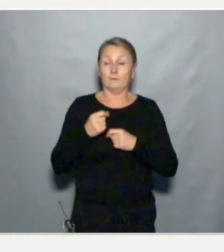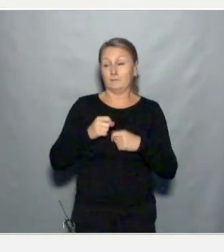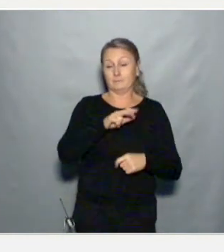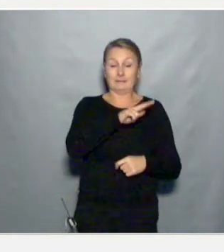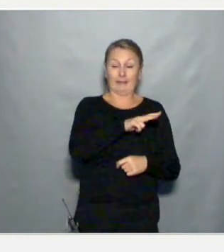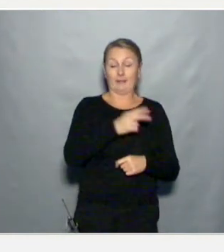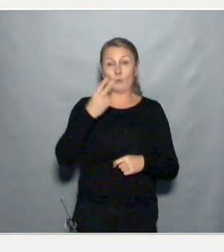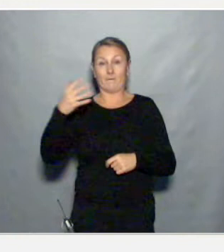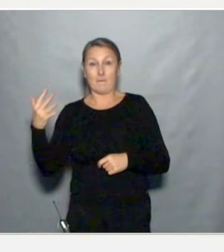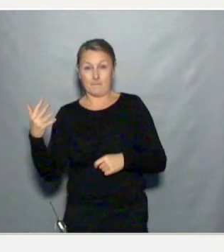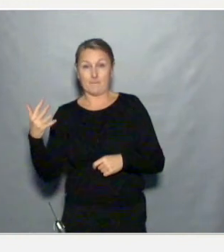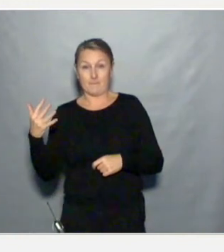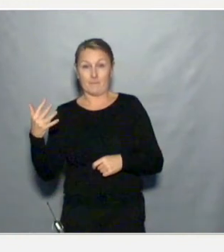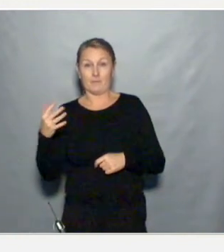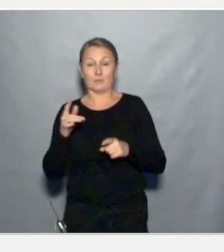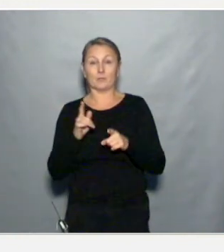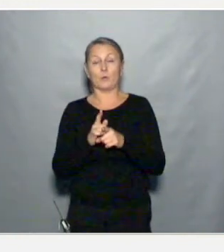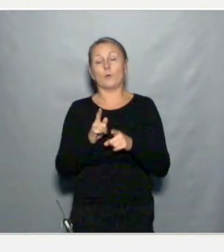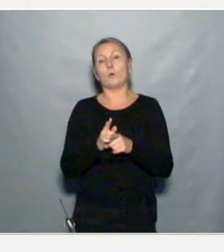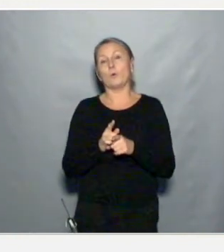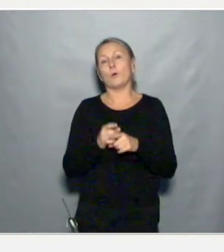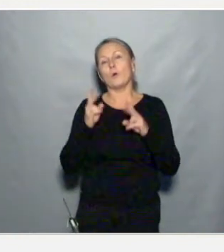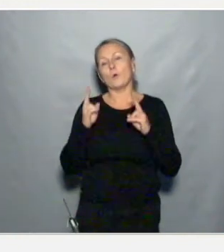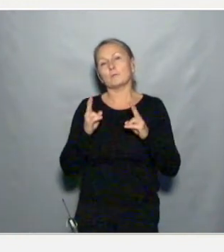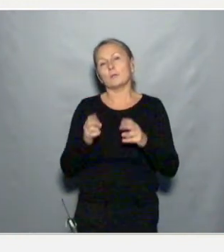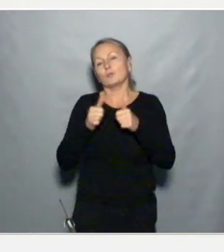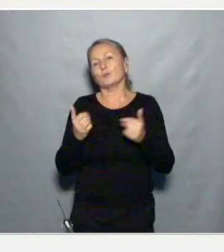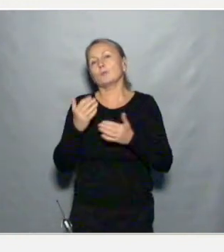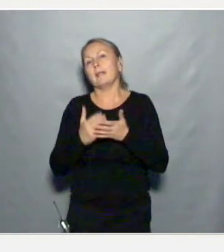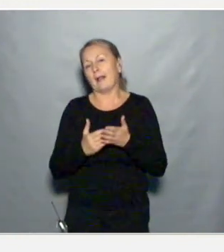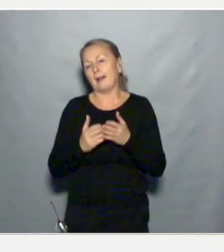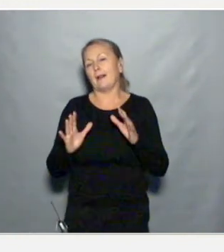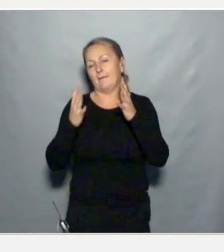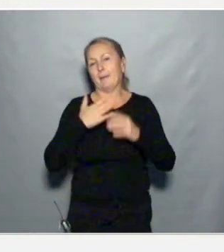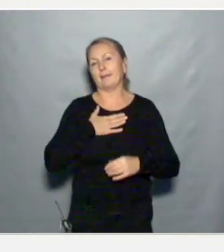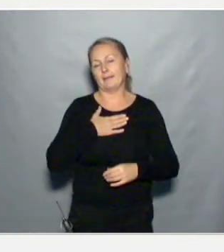tills jag var 25. Så att ja, det har också varit en stor del i mitt liv.